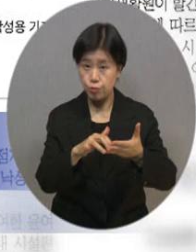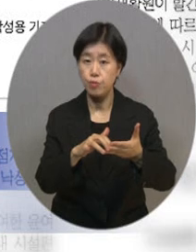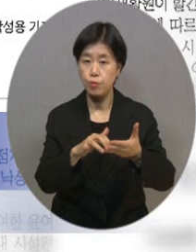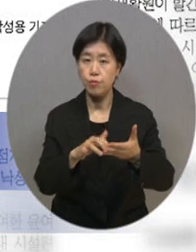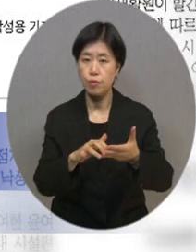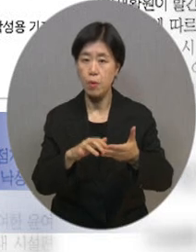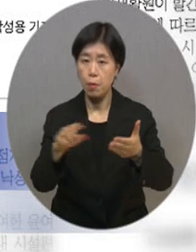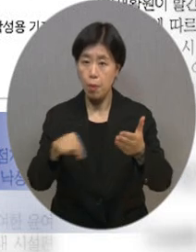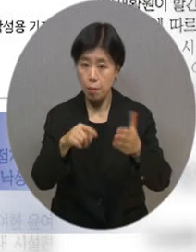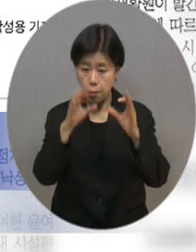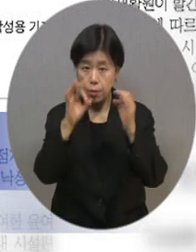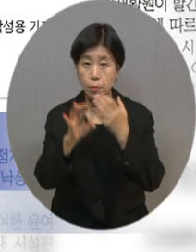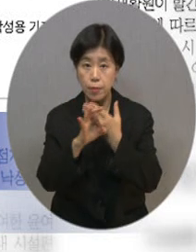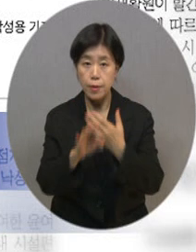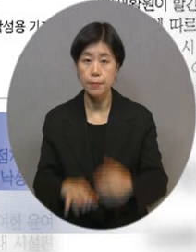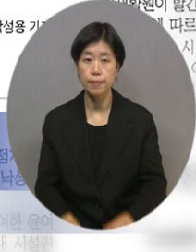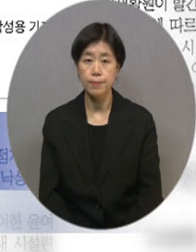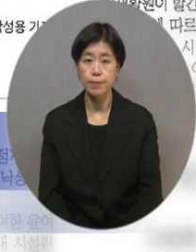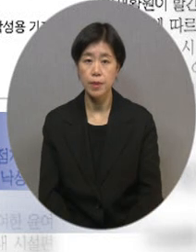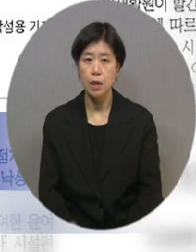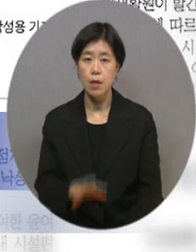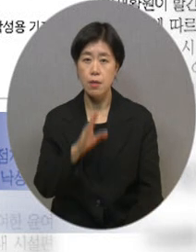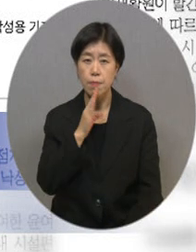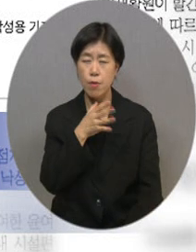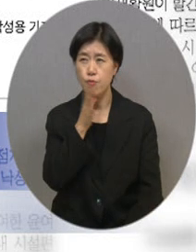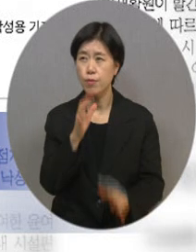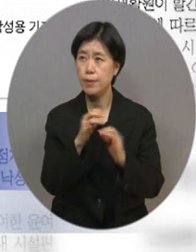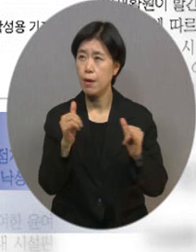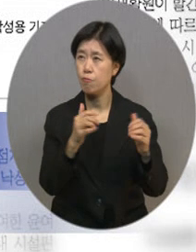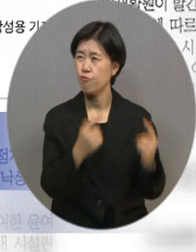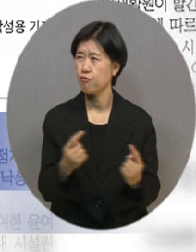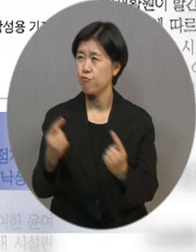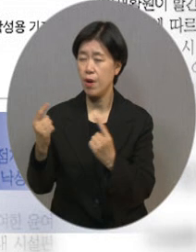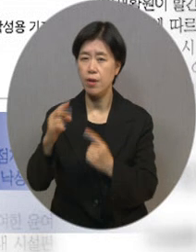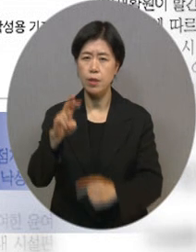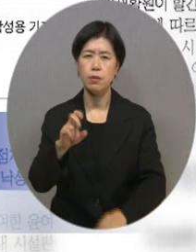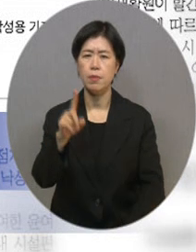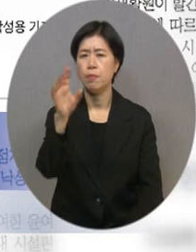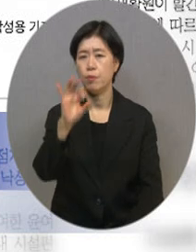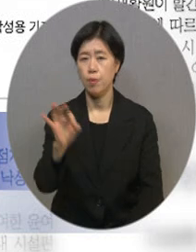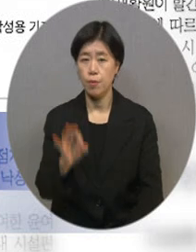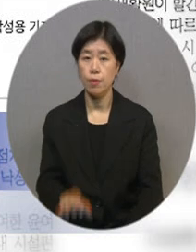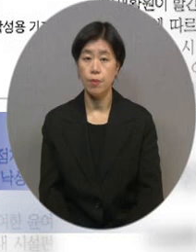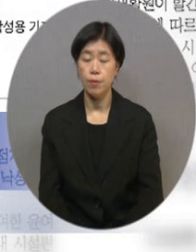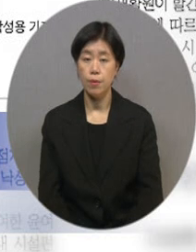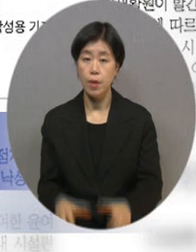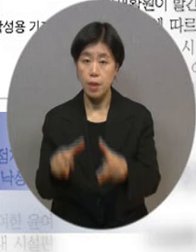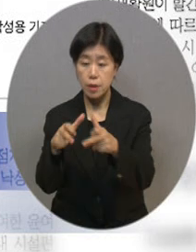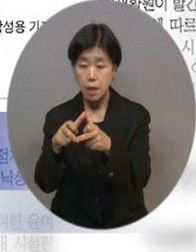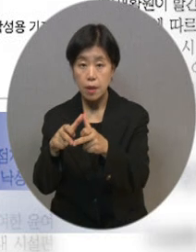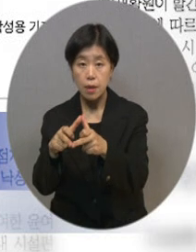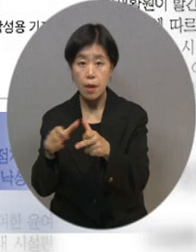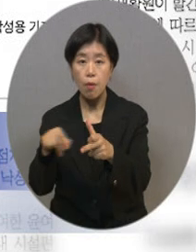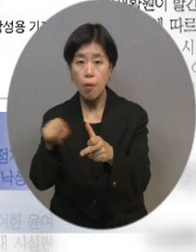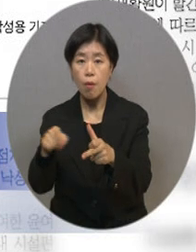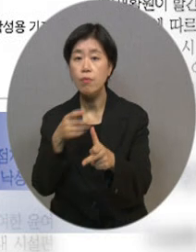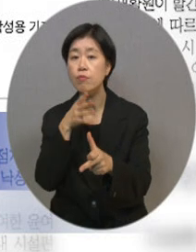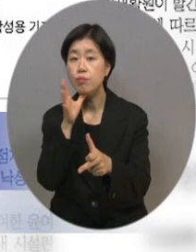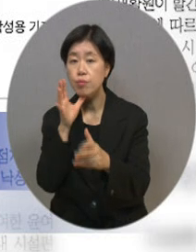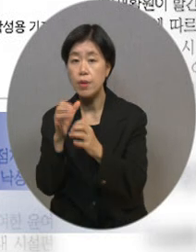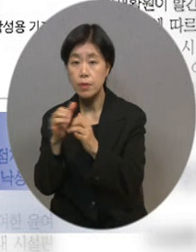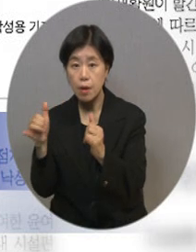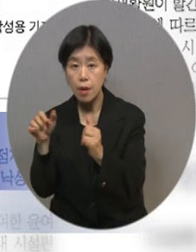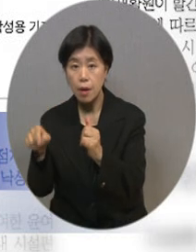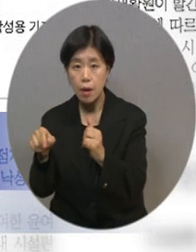21% 향해서 가는 초고령 사회로 진입하고 있는데요 장애인구 고령화는 전체 인구대비